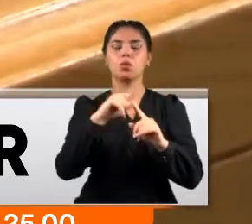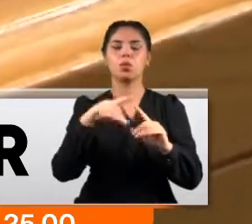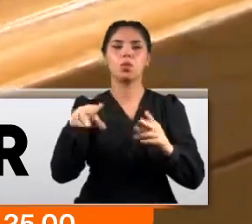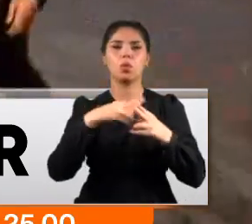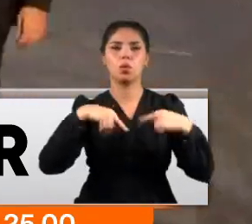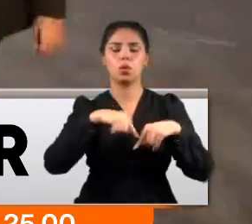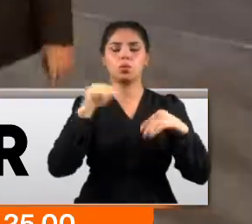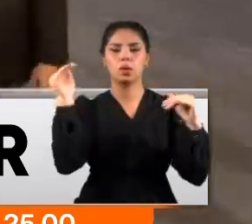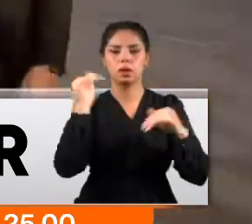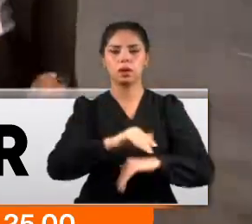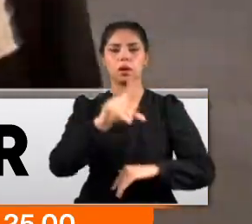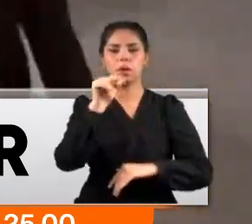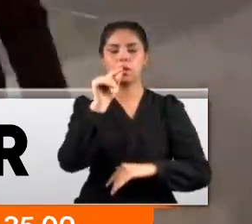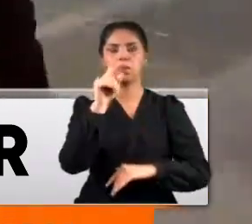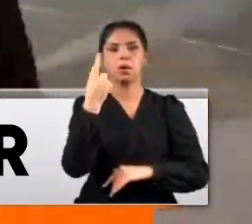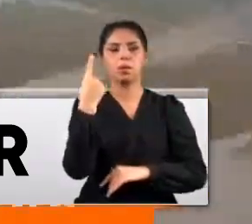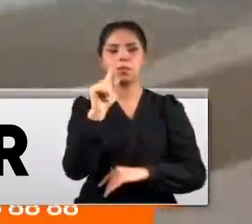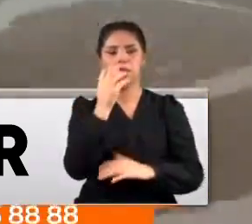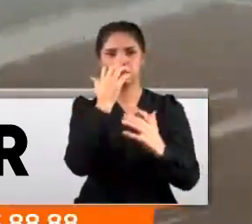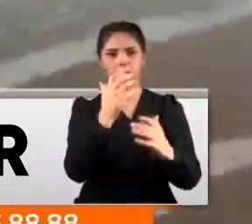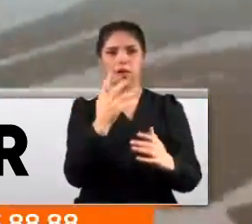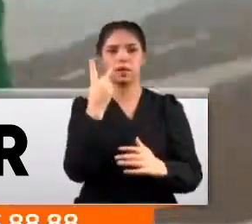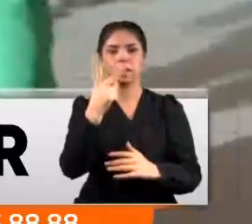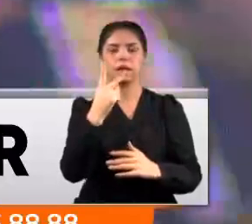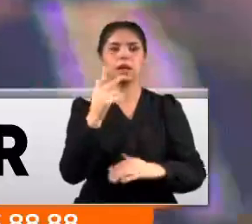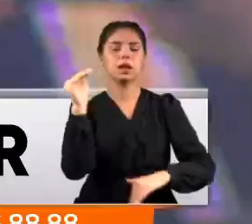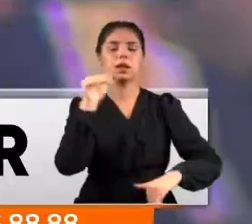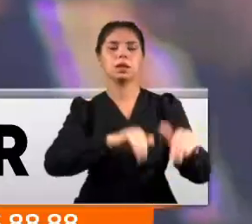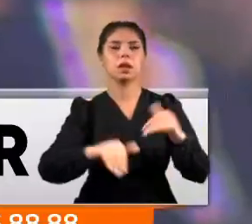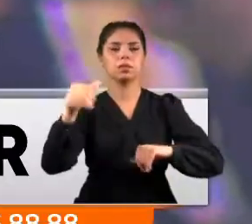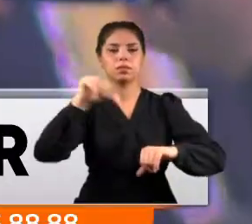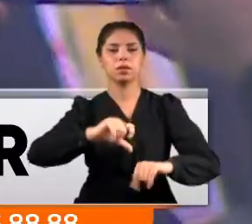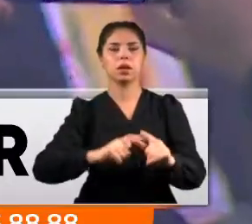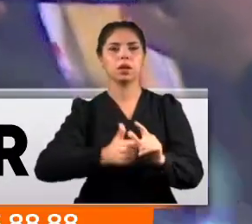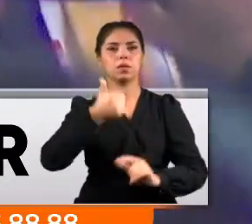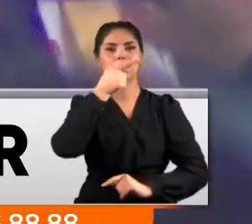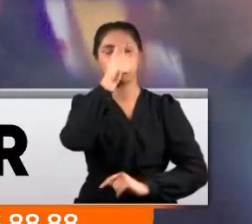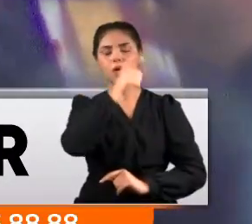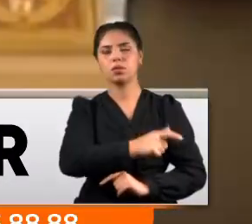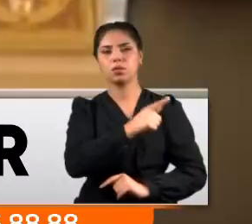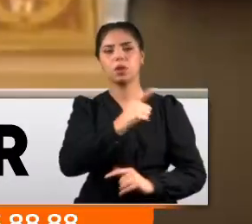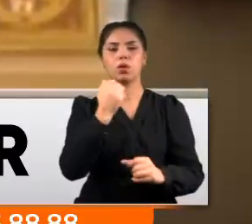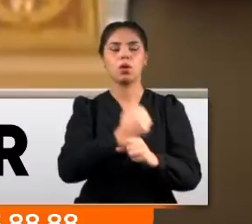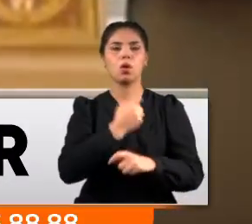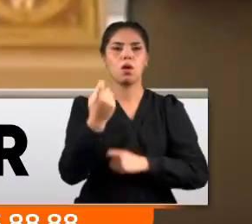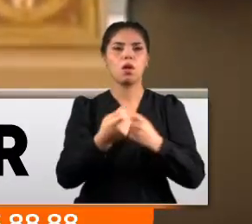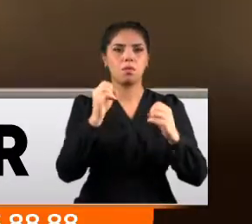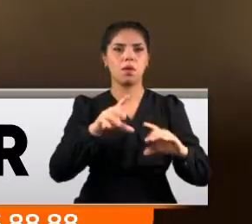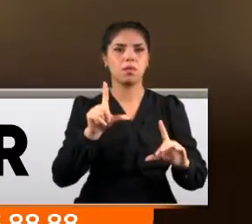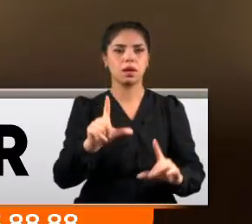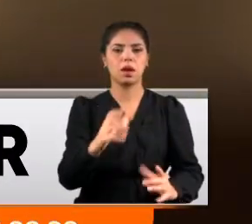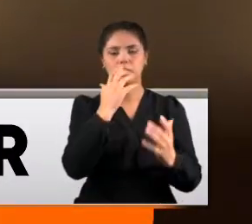11.000 Aşkın öneri arasında iki kez seçim kaybeden genel başkanın görevi bırakması talebi öne çıktı Buradayım be